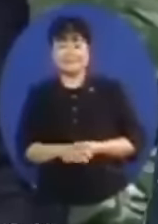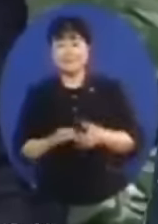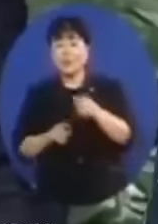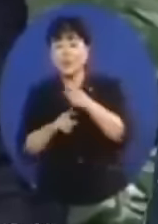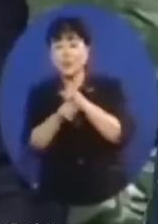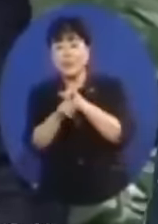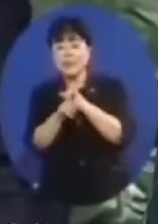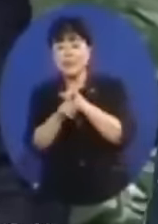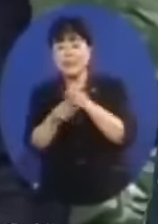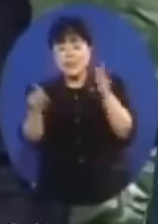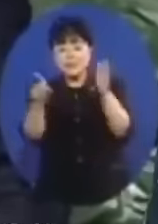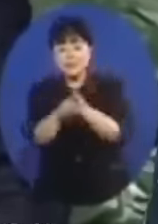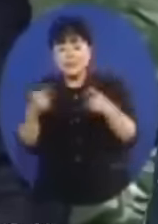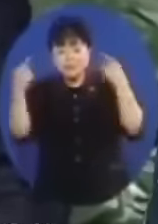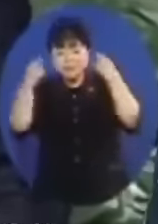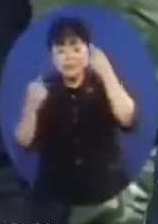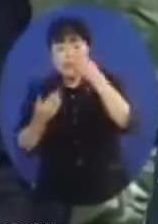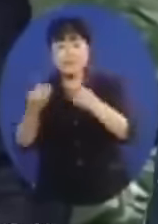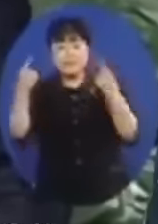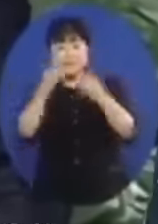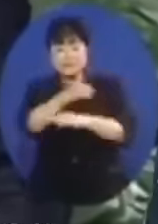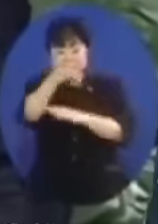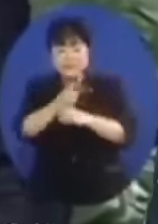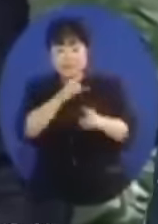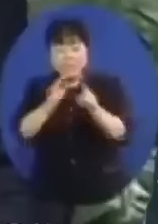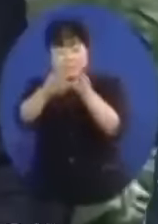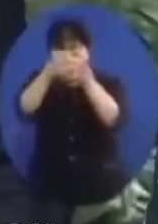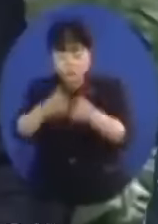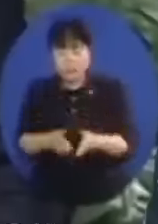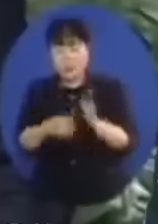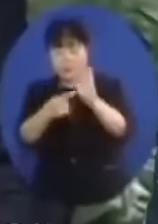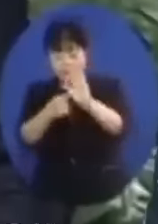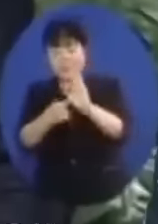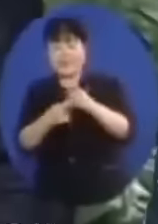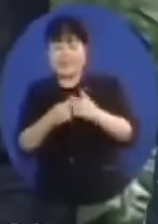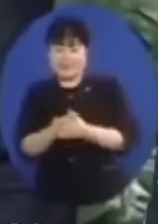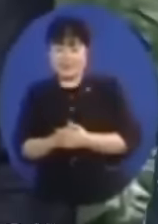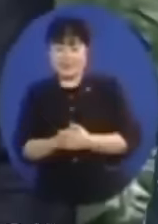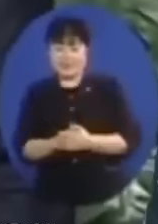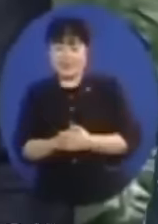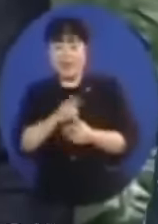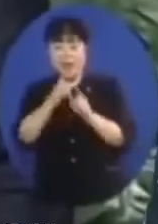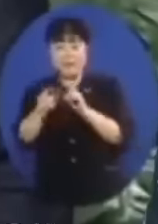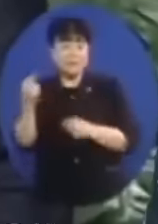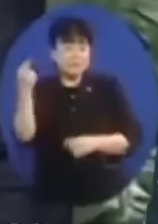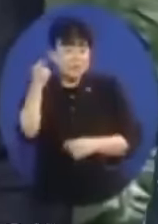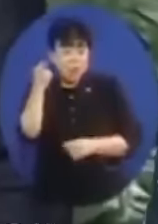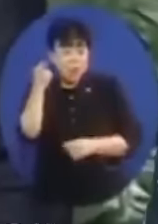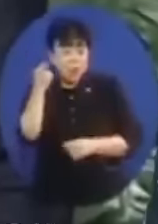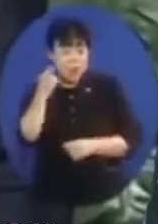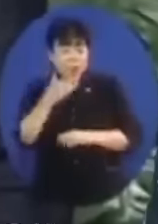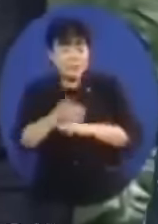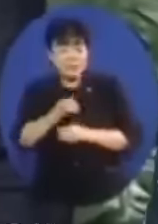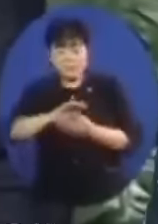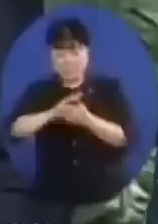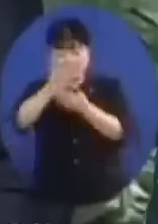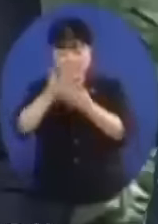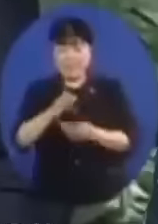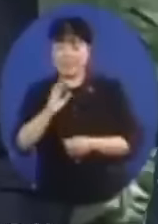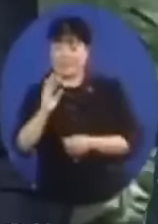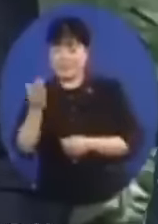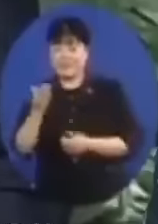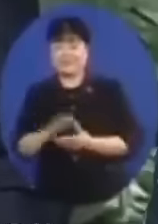왜냐? 믿음은 들음에서 남의 들음은 그리스도의 말씀으로 말미암기 때문에 저희 말씀을 듣고 다른 사람이 되어 나갈